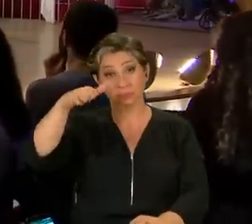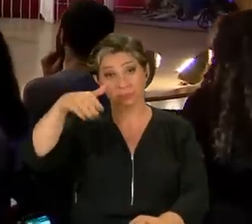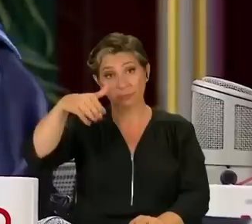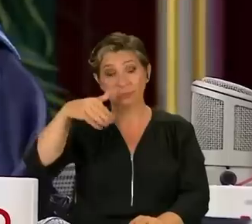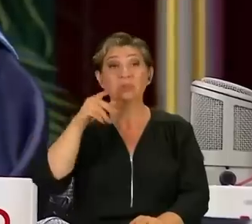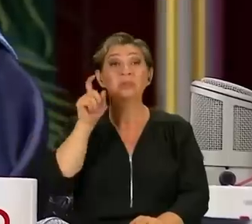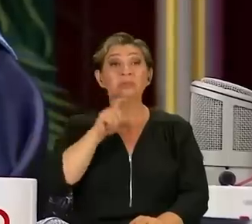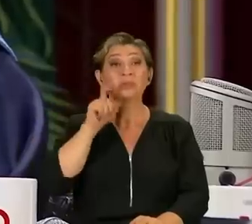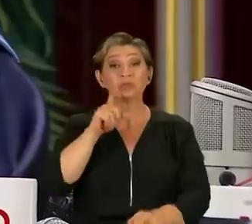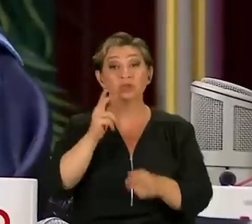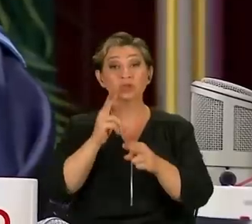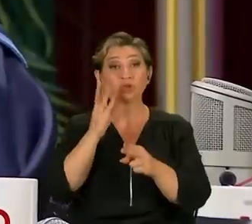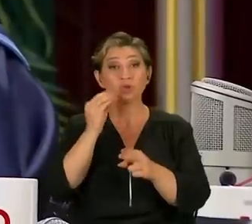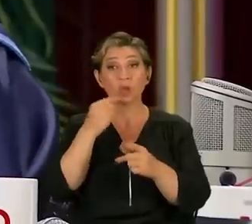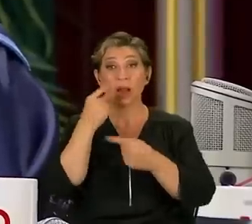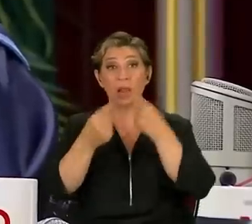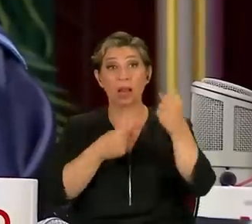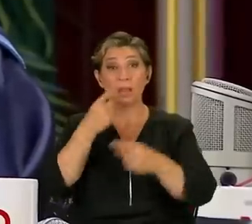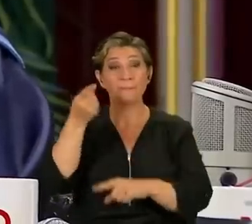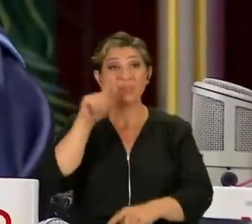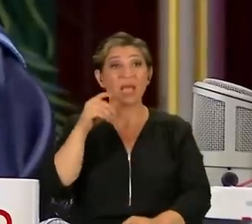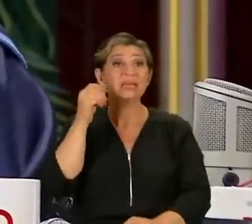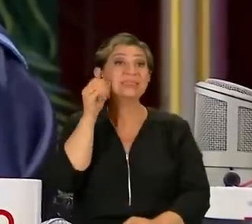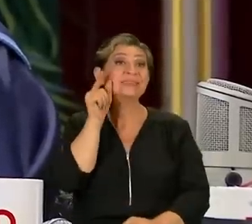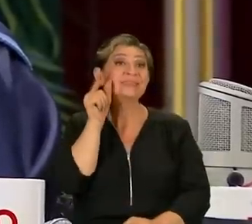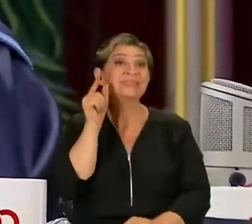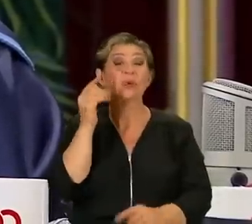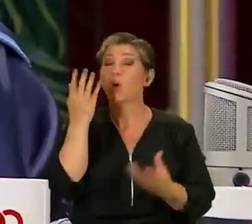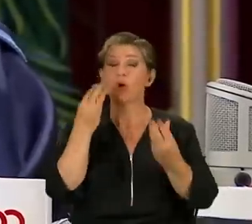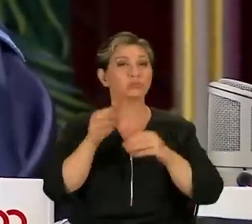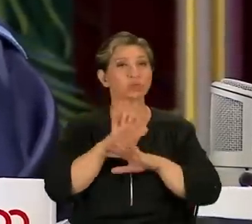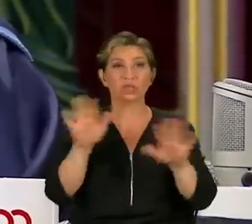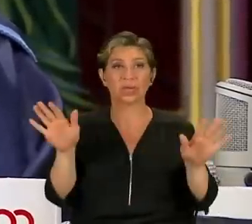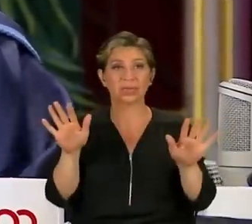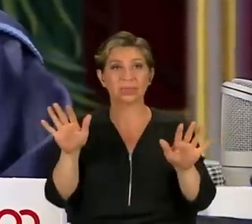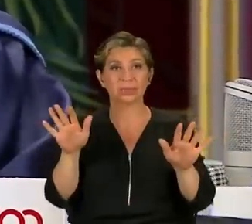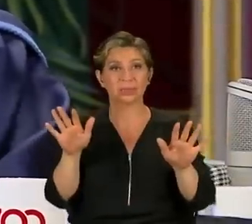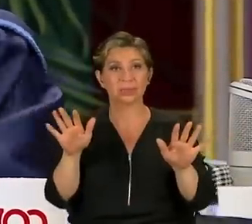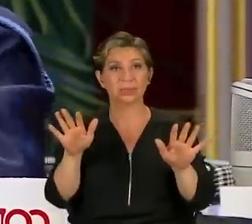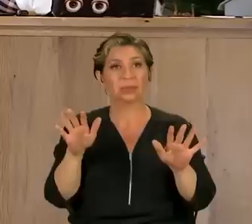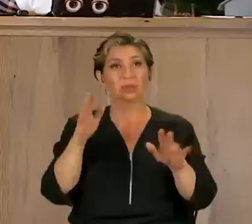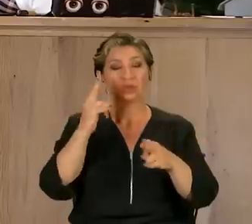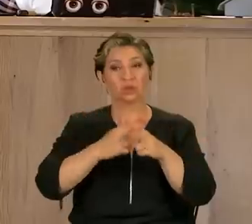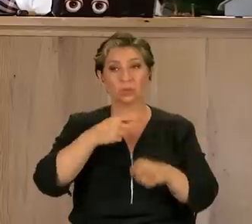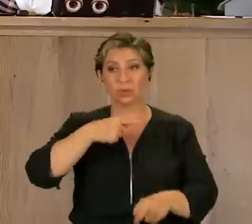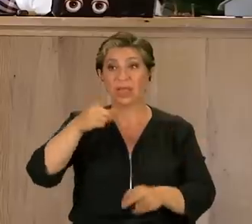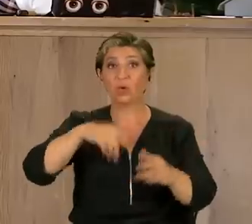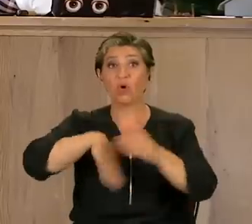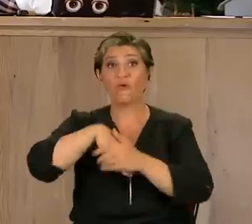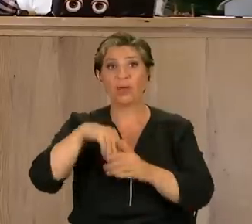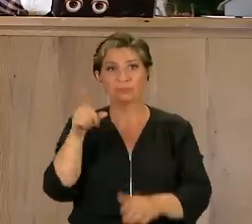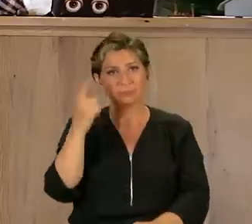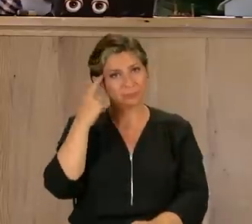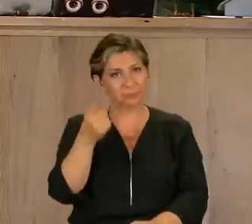çağırdı, çok tepki geldi, bir daha böyle sakalından televizyona çıkma, kovarım seni